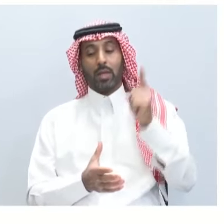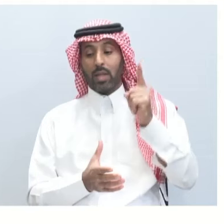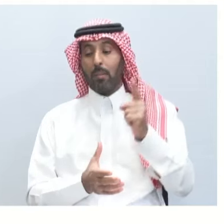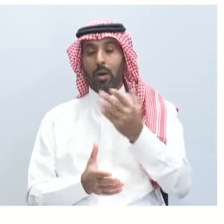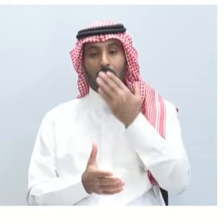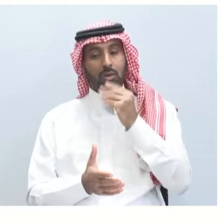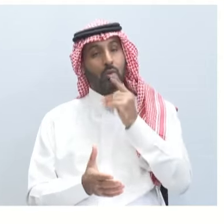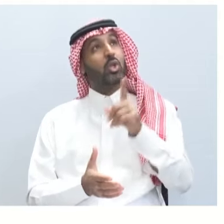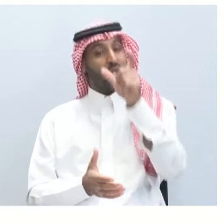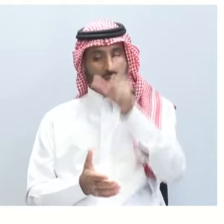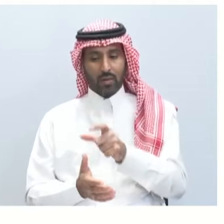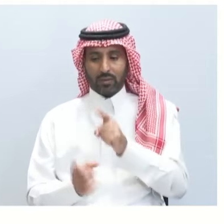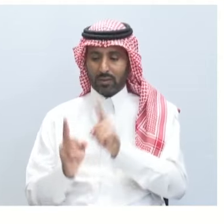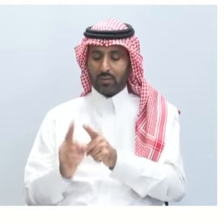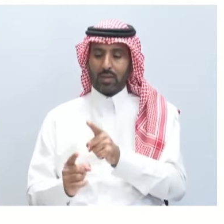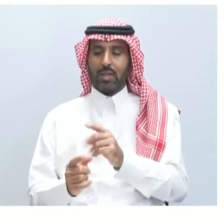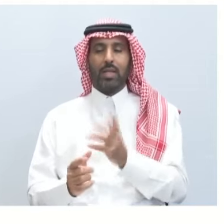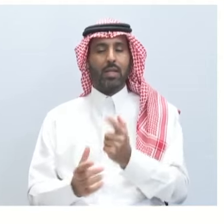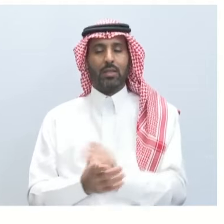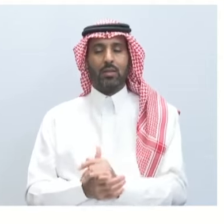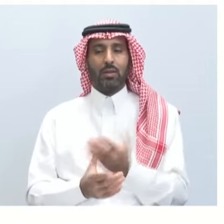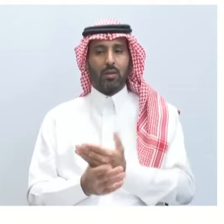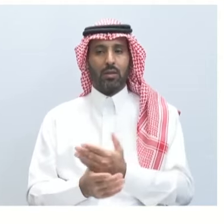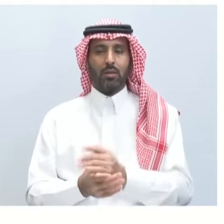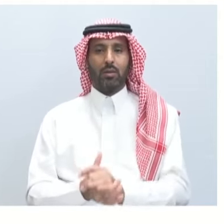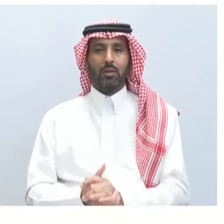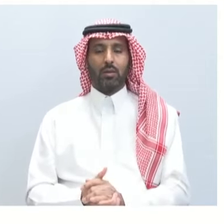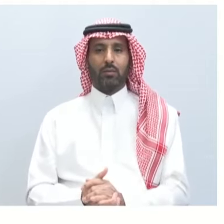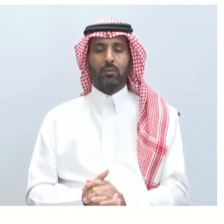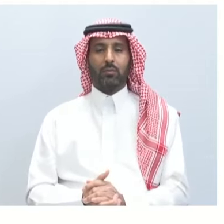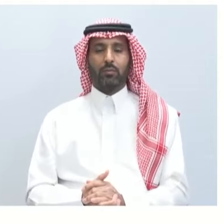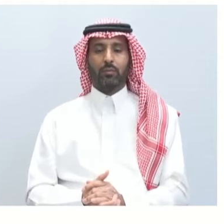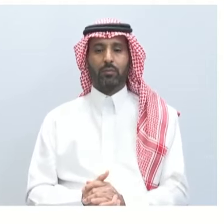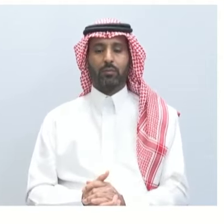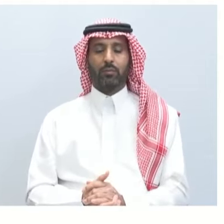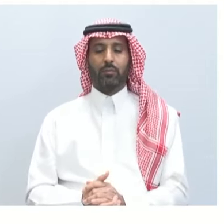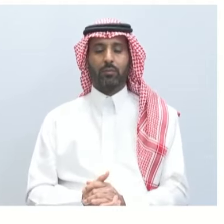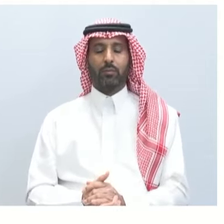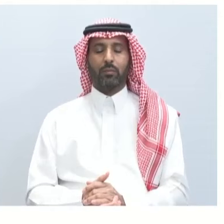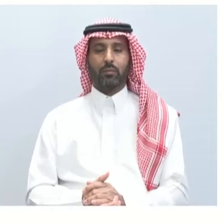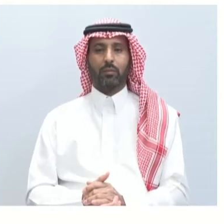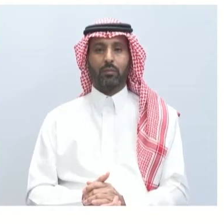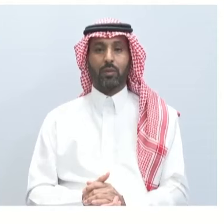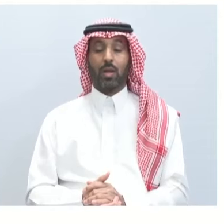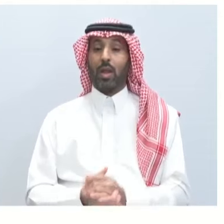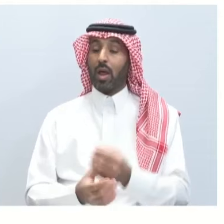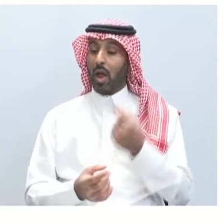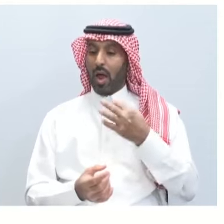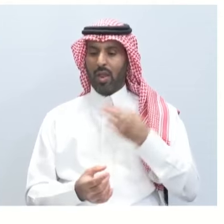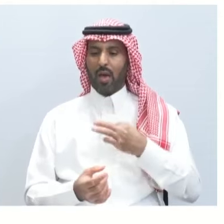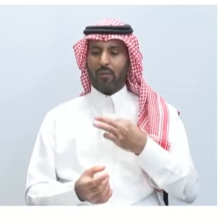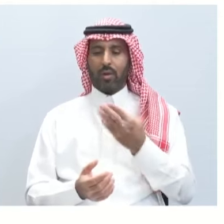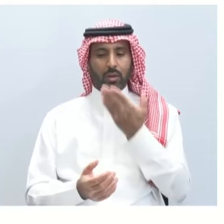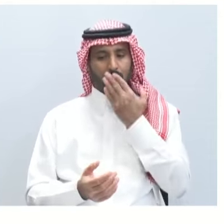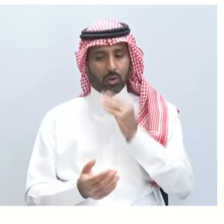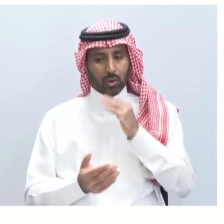يشكر لله هو يشكر لنفسه احسنت لماذا الجواب لان نفع شكر